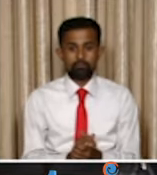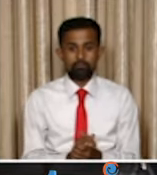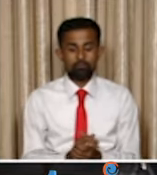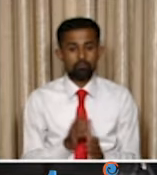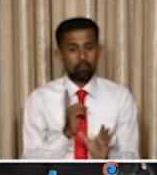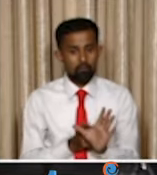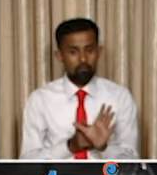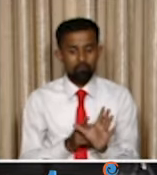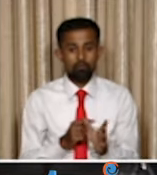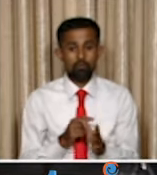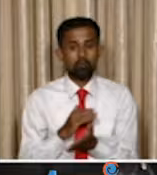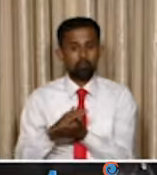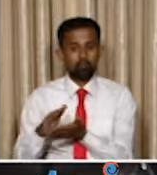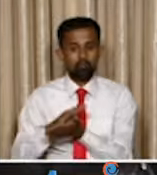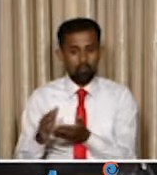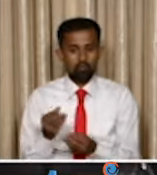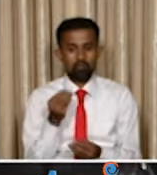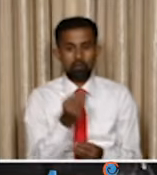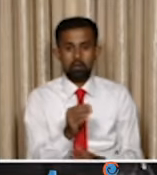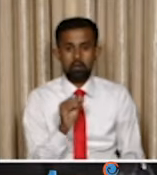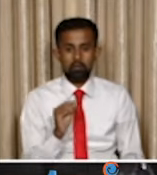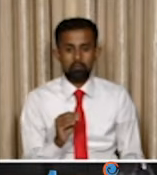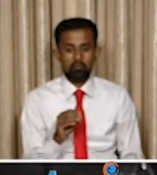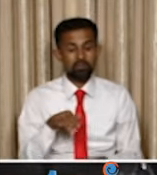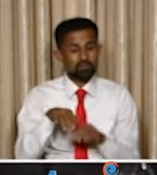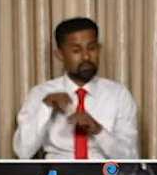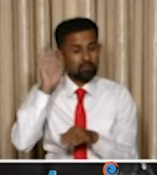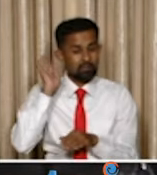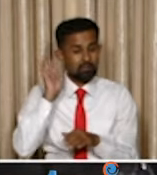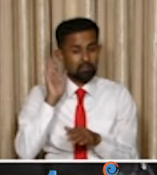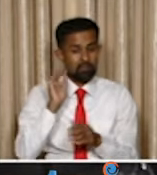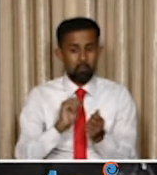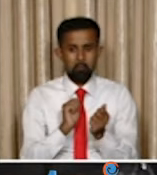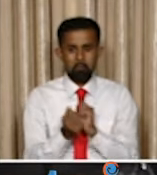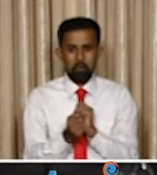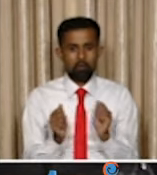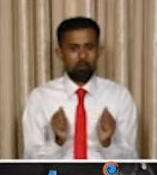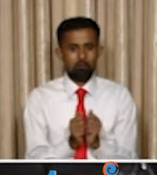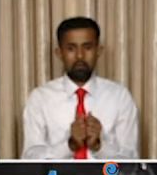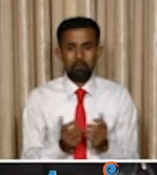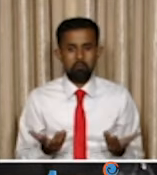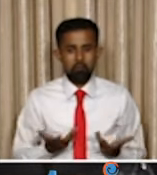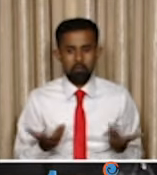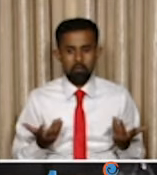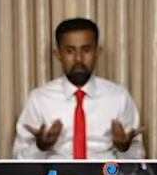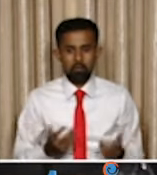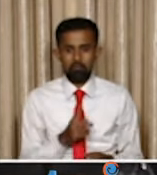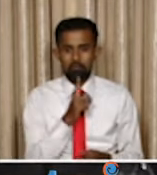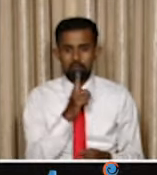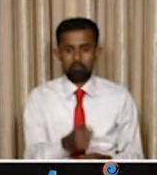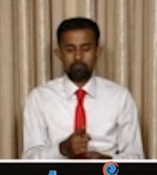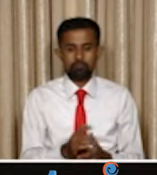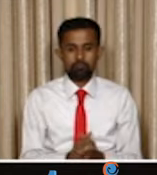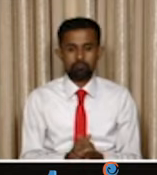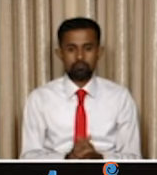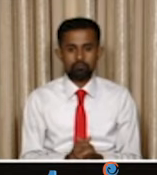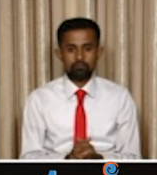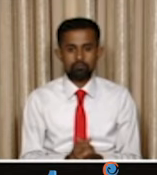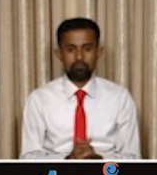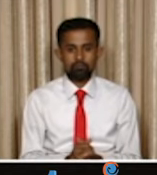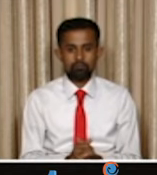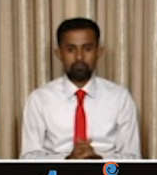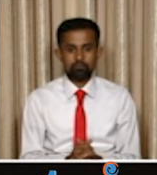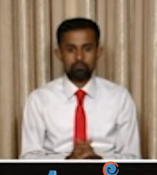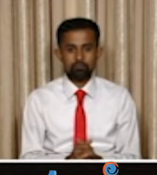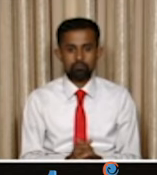இருப்போம். ஆனால் ஒருபொழுதும் வரலாற்றை தெளிவுபடுத்தி தமிழர்களுடைய இருப்பை அளிப்பதற்கு ஒத்துக்கொள்ள முடியாது என்பதை தெளிவாக பதிவு செய்கிறேன்.